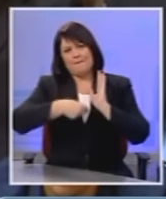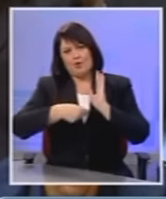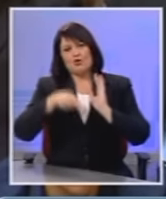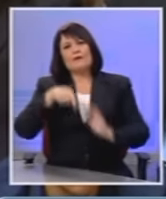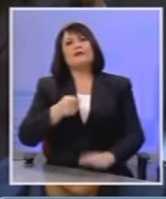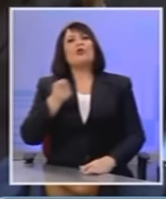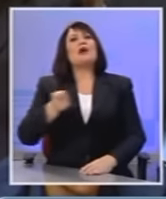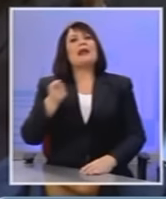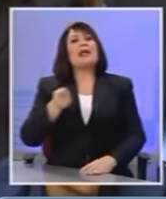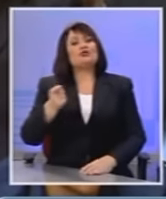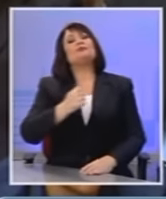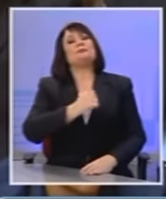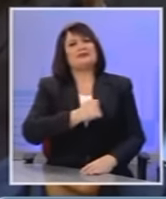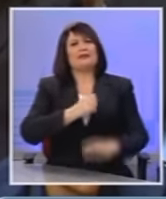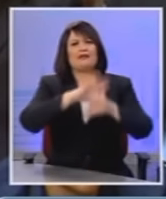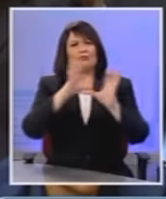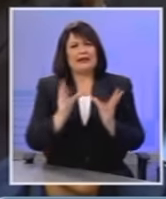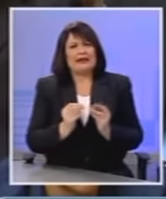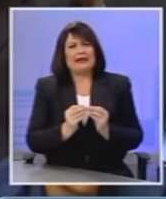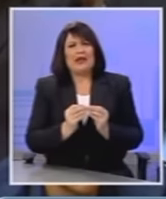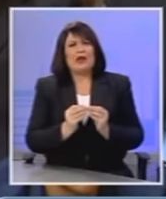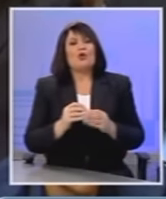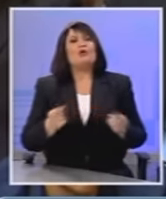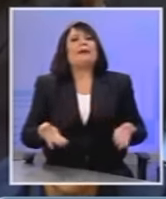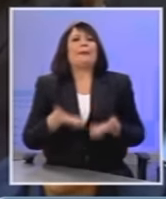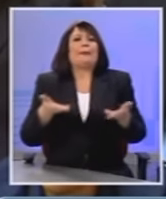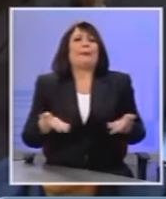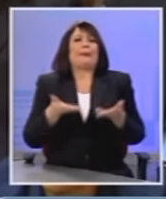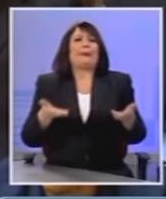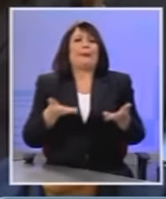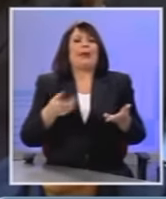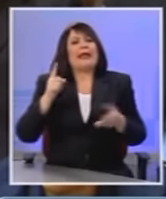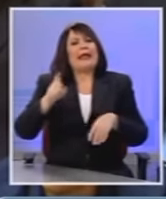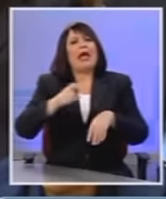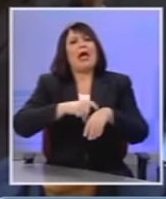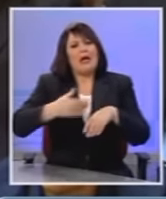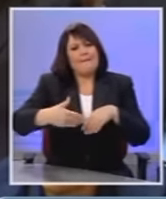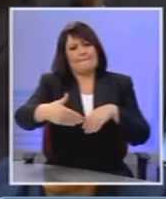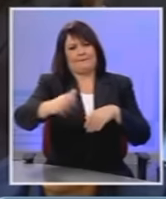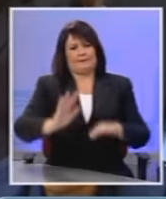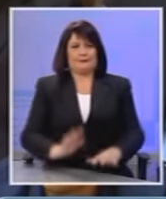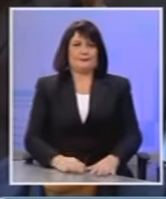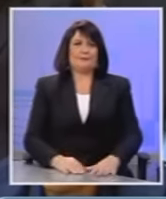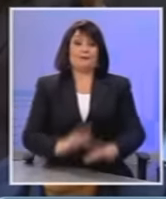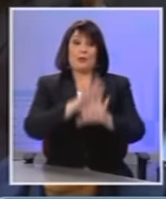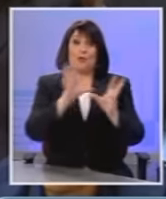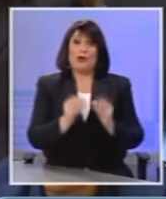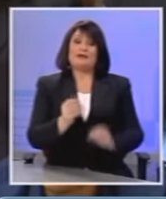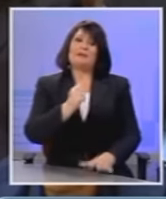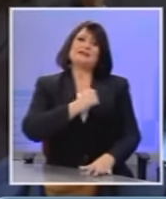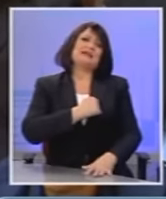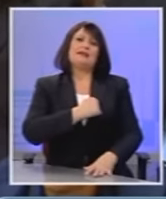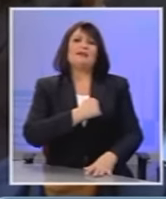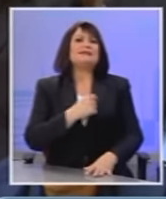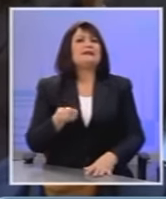αυτό πιστεύετε γενικά και αόριστα ότι θα γίνει μια ελάφρυνση κάπου στο μέλλον. Και μέσα σε όλα αυτά φέρνετε